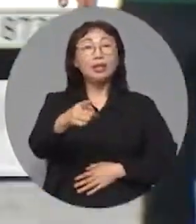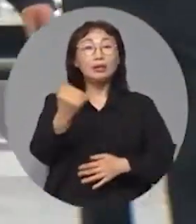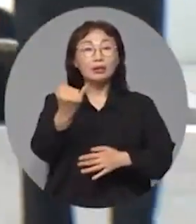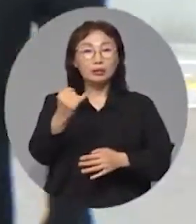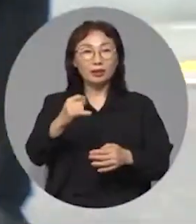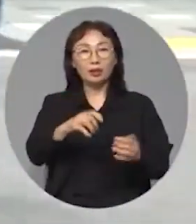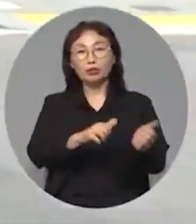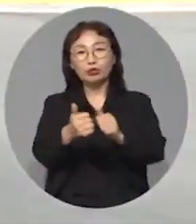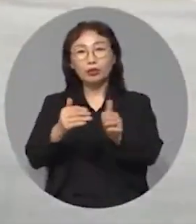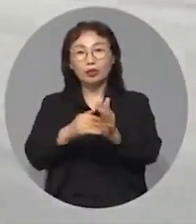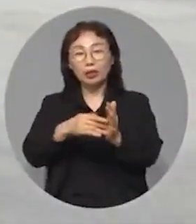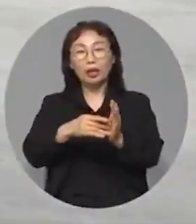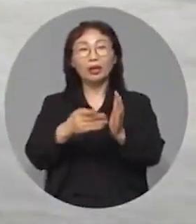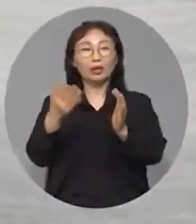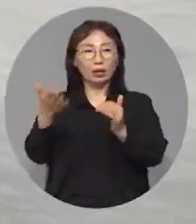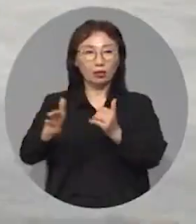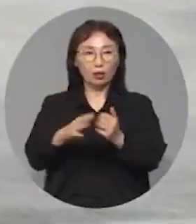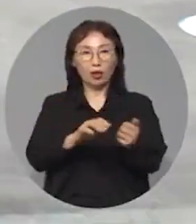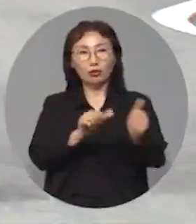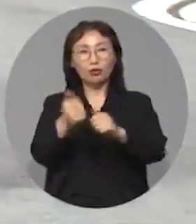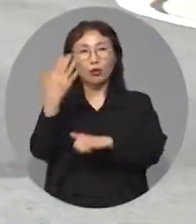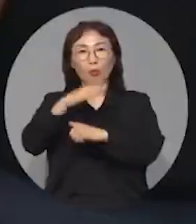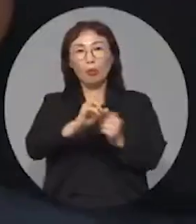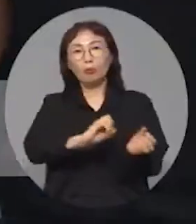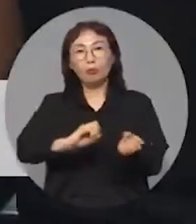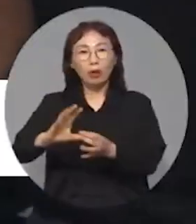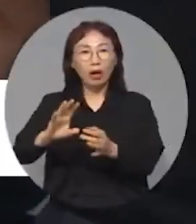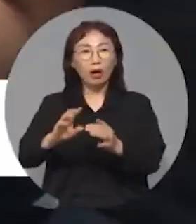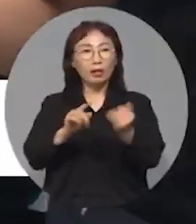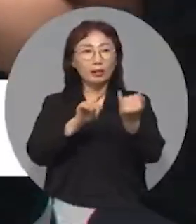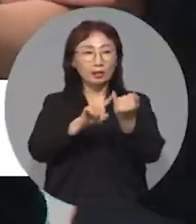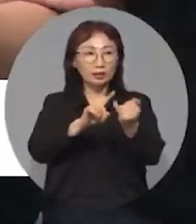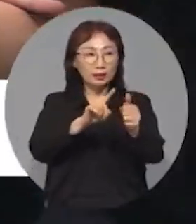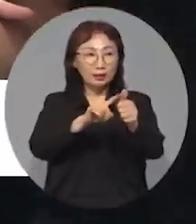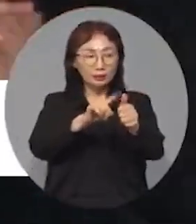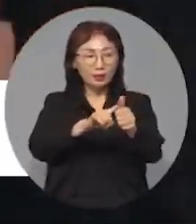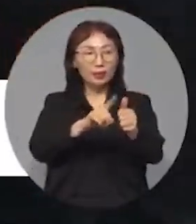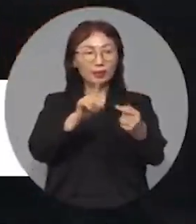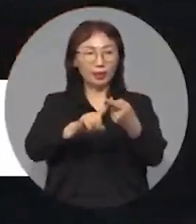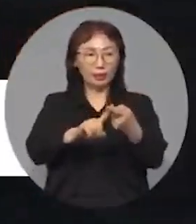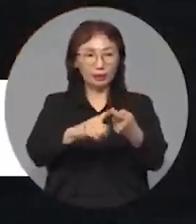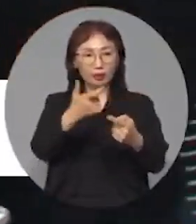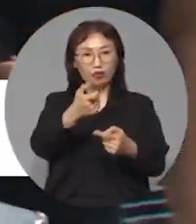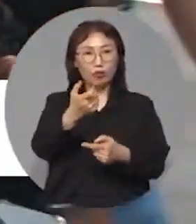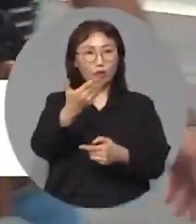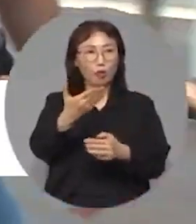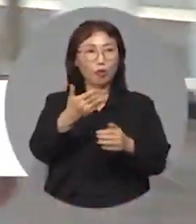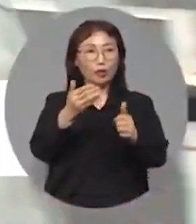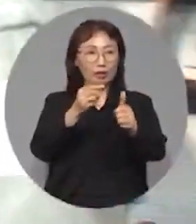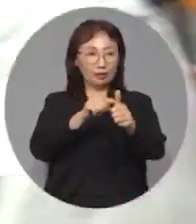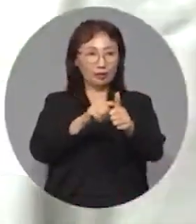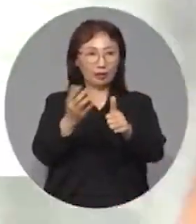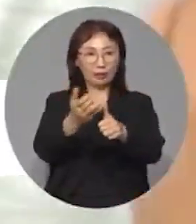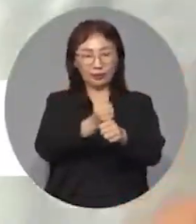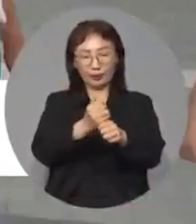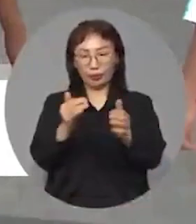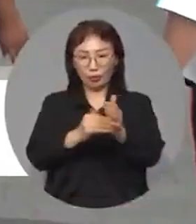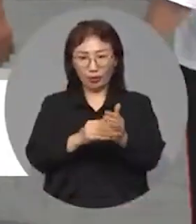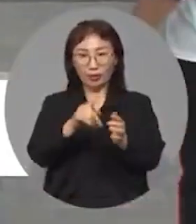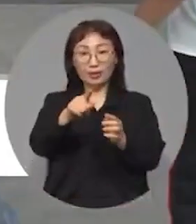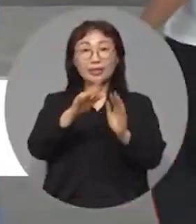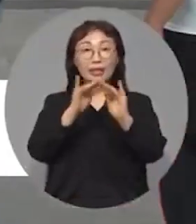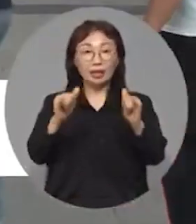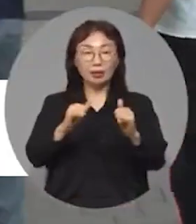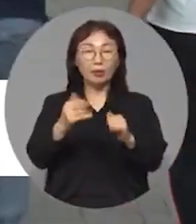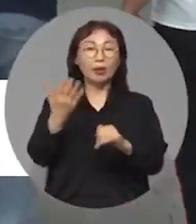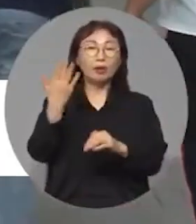뒤 시신을 유기한 혐의로 전 직장 동료였던 69살 남성 A씨가 긴급 체포됐습니다. A씨는